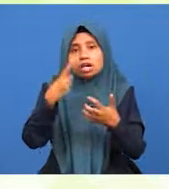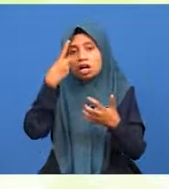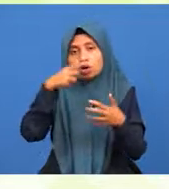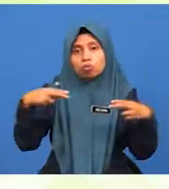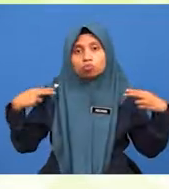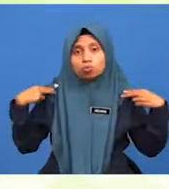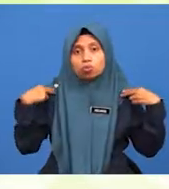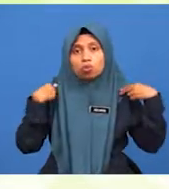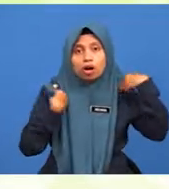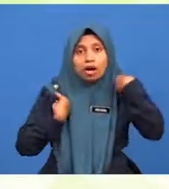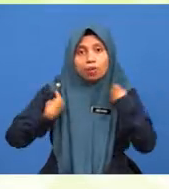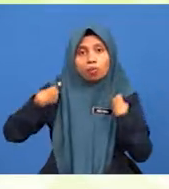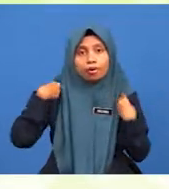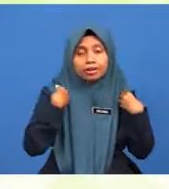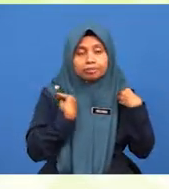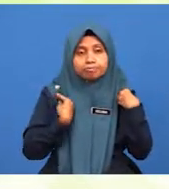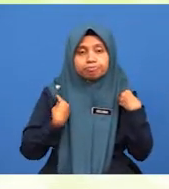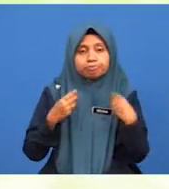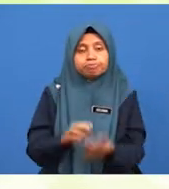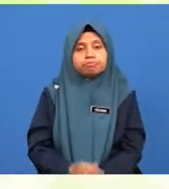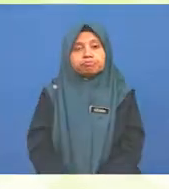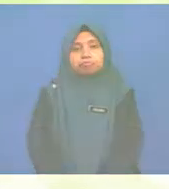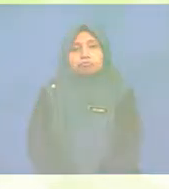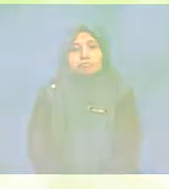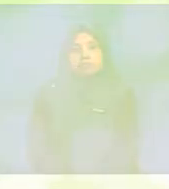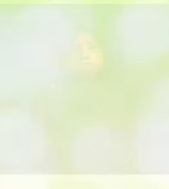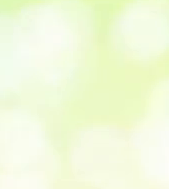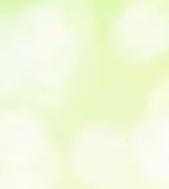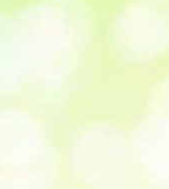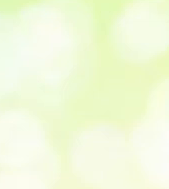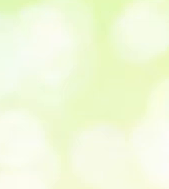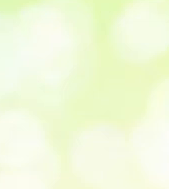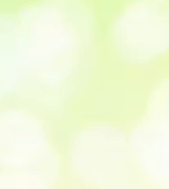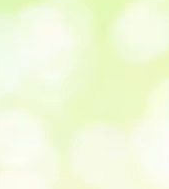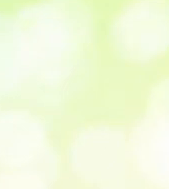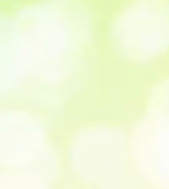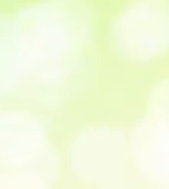Apakah penjodoh bilangan untuk haiwan-haiwan ini?